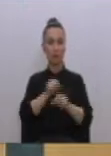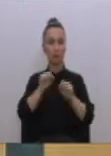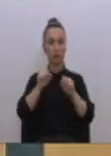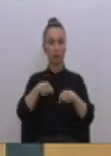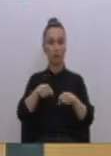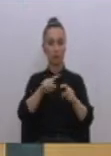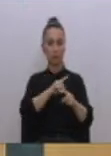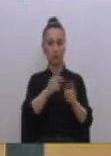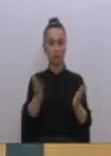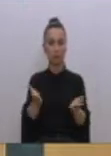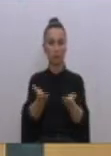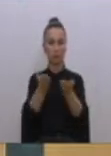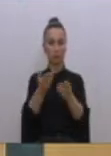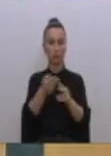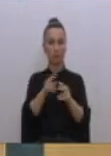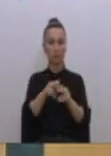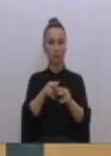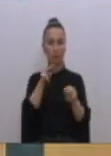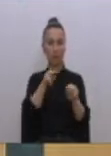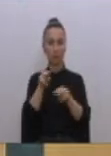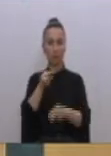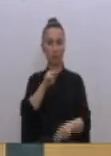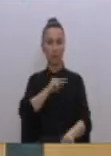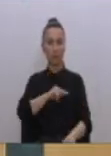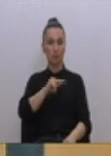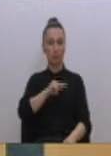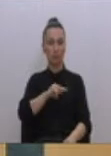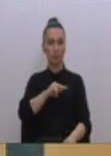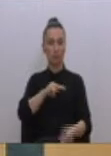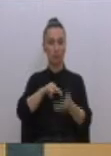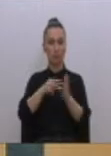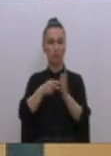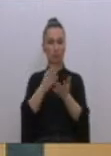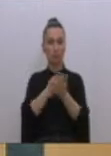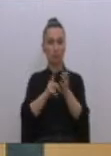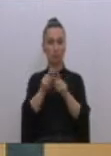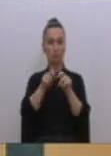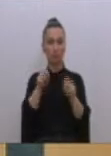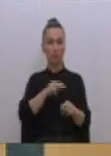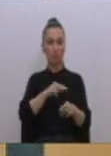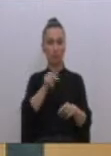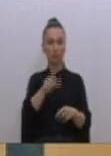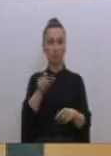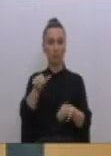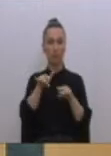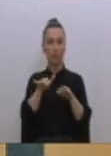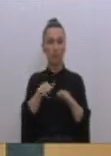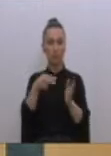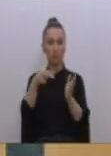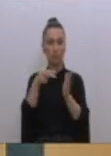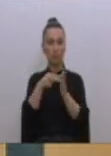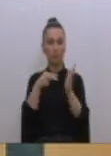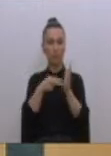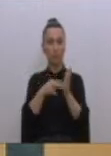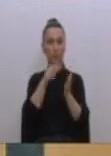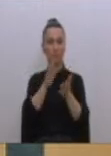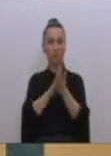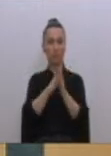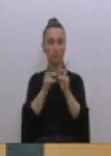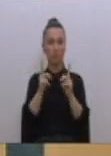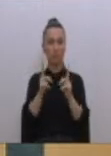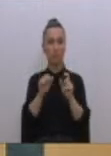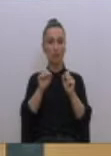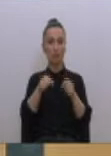შესაძლებლობების გაძლიერებაზე აუდიტის სამსახურის დანერგილი აქვს თანამშრომელთა საქმიანობის შეფასების სისტემა, რომლის